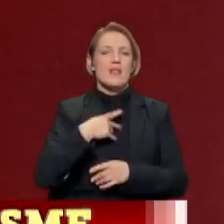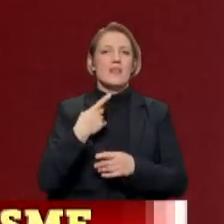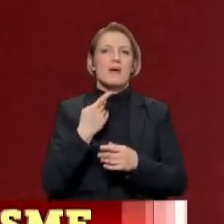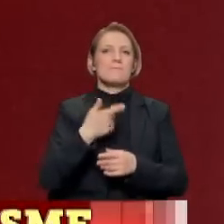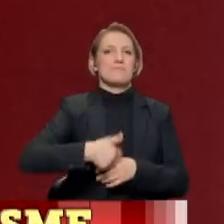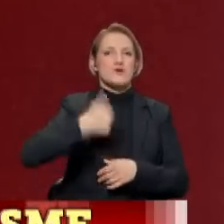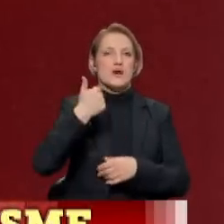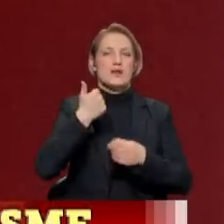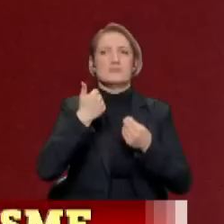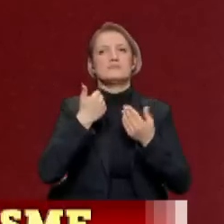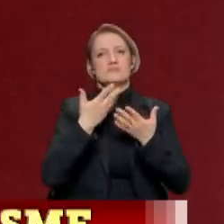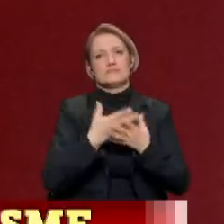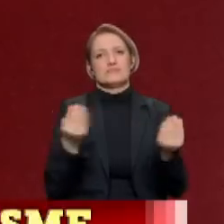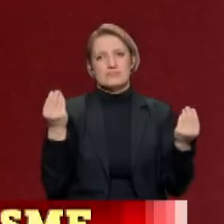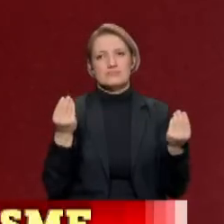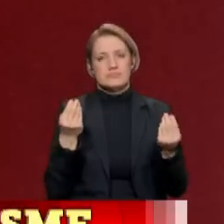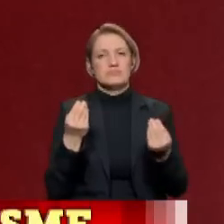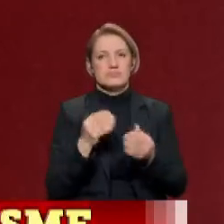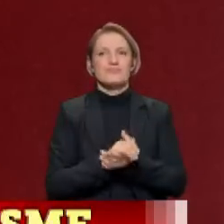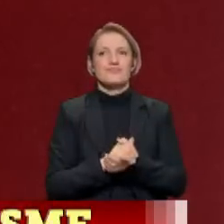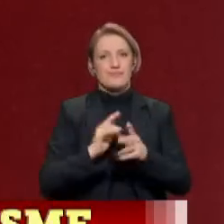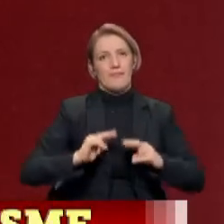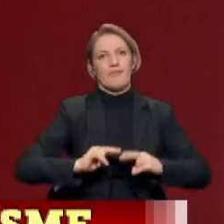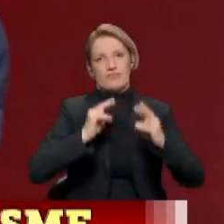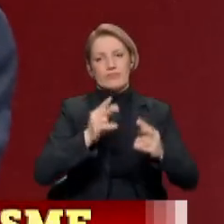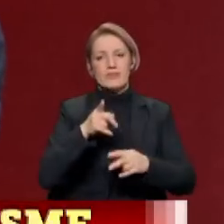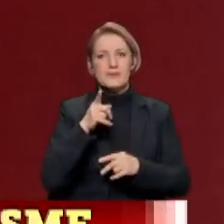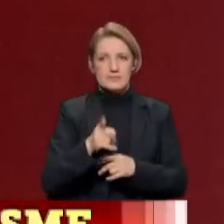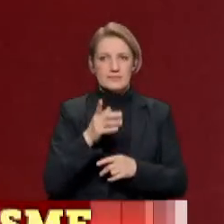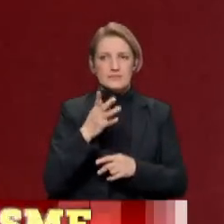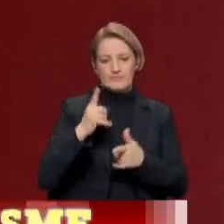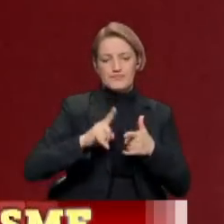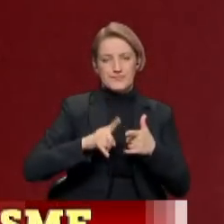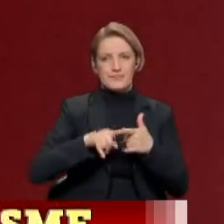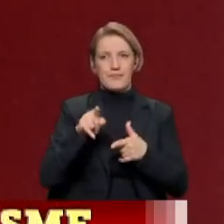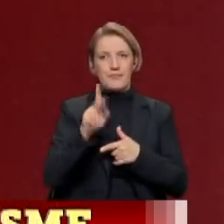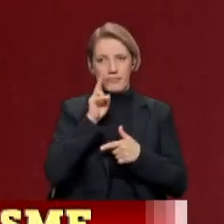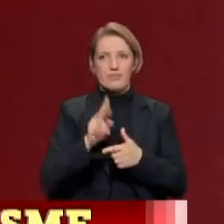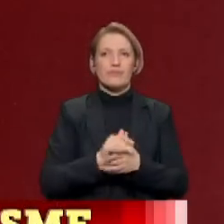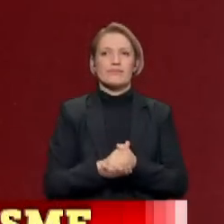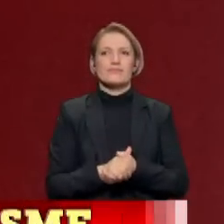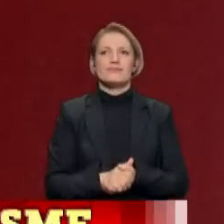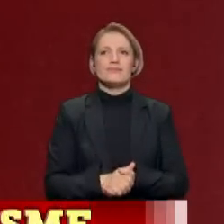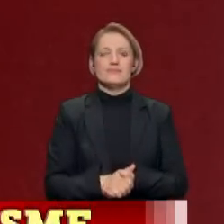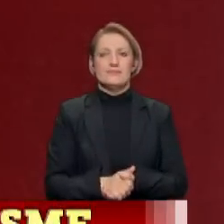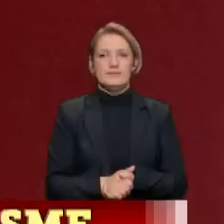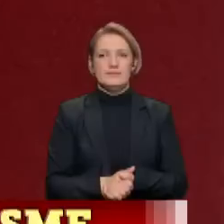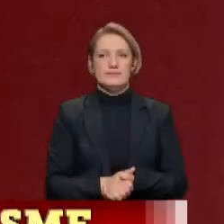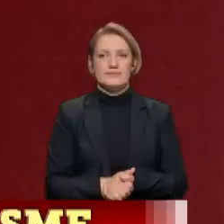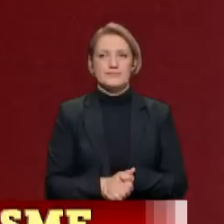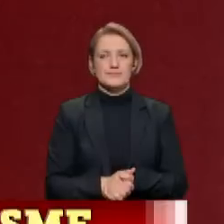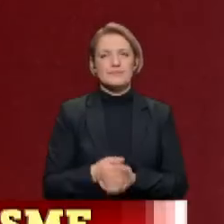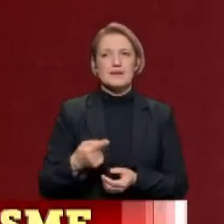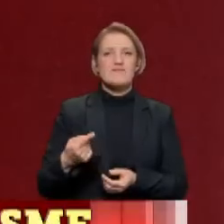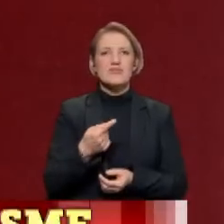düşüyor. Buradan böyle bir muradı var. İkincisi, burada şunu da görüyorum. Burada şunu görüyorum.